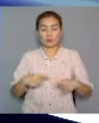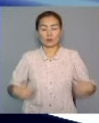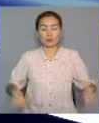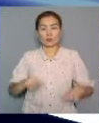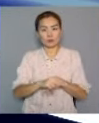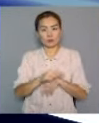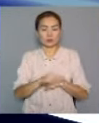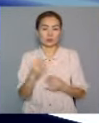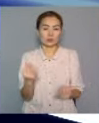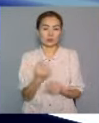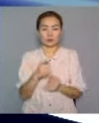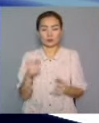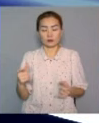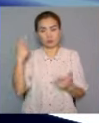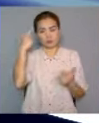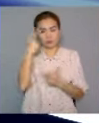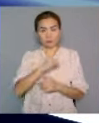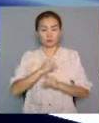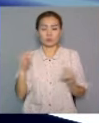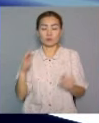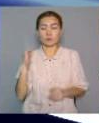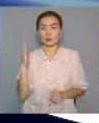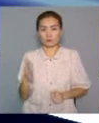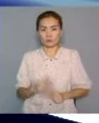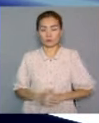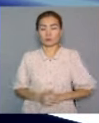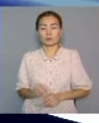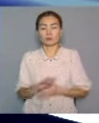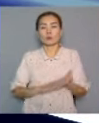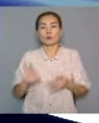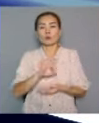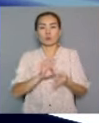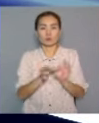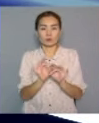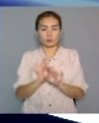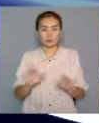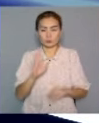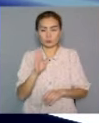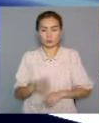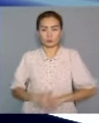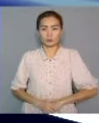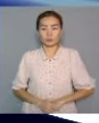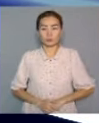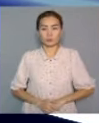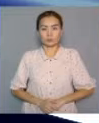Әртүрлі әдіс-тәсілдер мен оқушылардың білімге деген ынтасын арттырып жүр. Бұл туралы толығырақ әріптесім баяндайды.